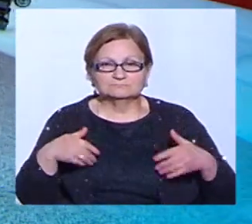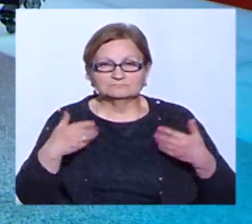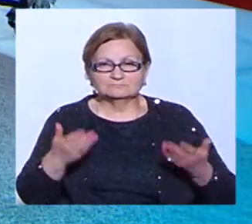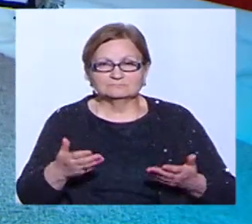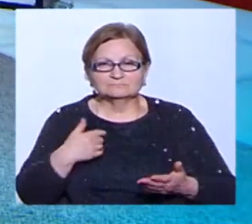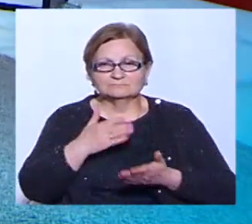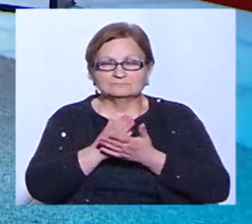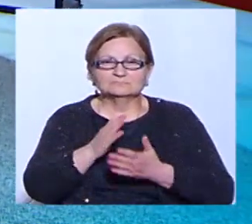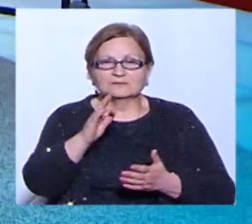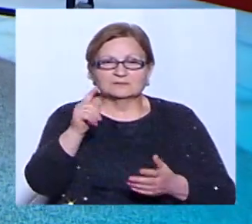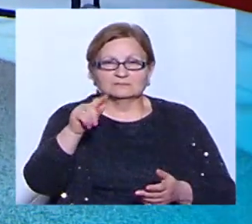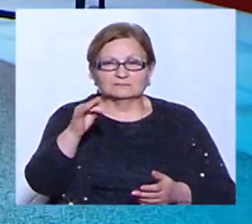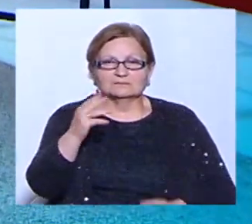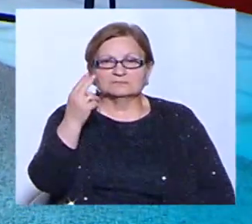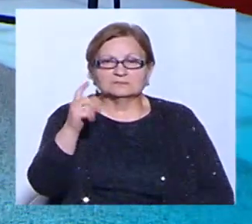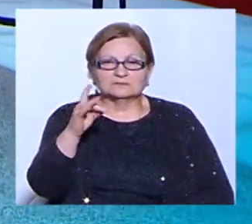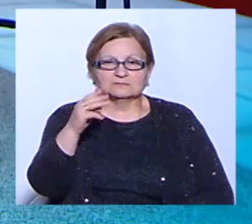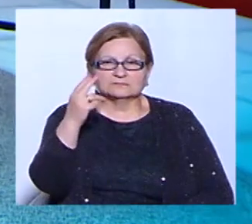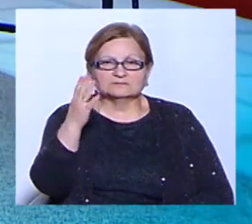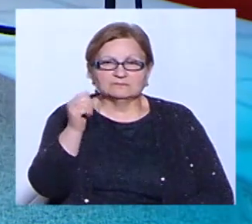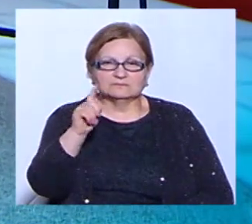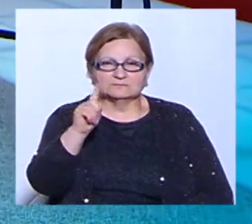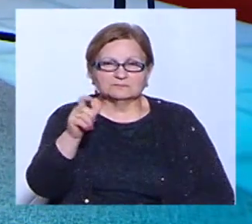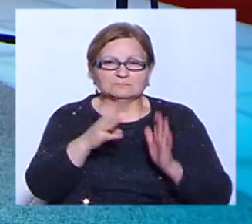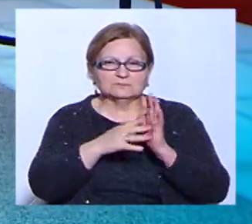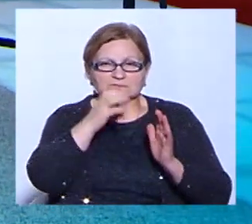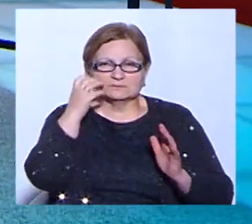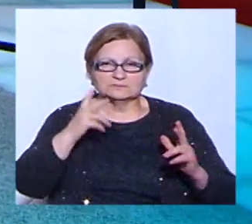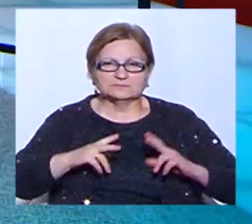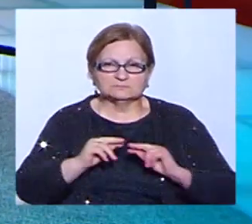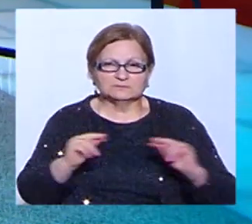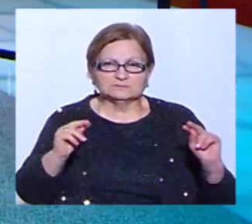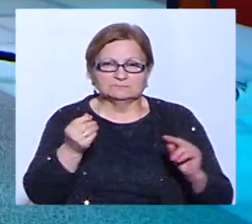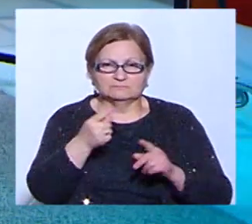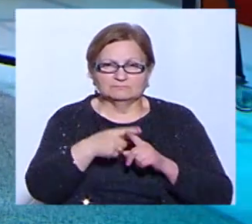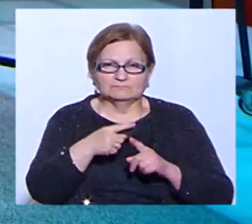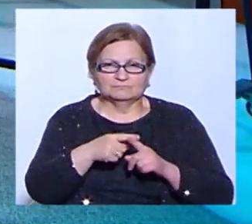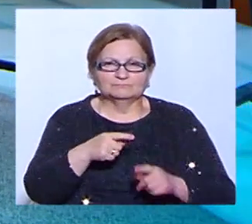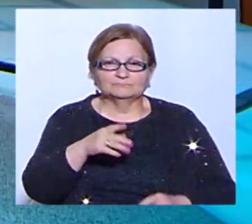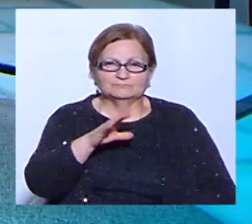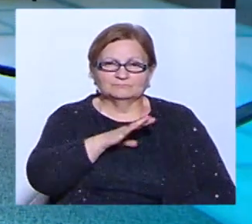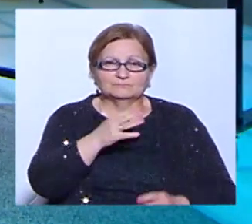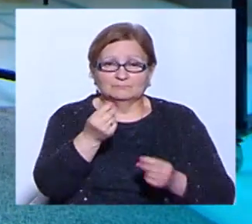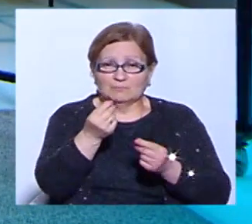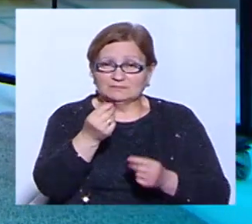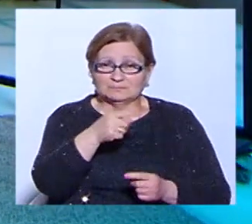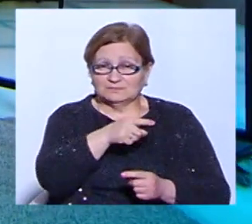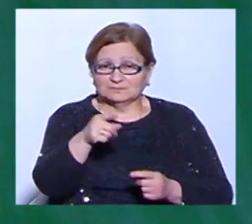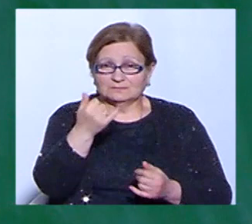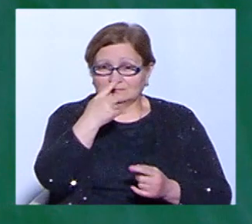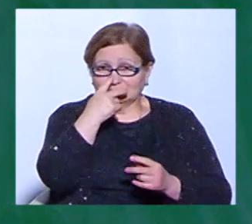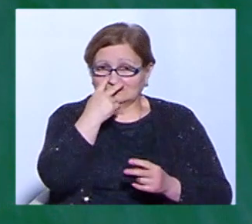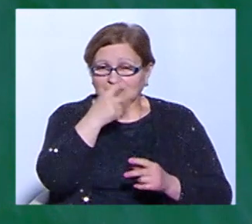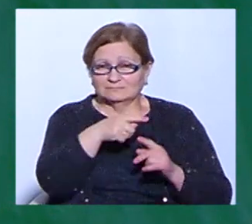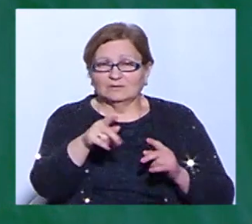მოგესალმებით, მე ვარ ქეთი ცერცვაძე, მეშვიდე კლასის მათემატიკის მასწავლებელი. იმედი მაქვს მიმდინარე ტელე გადაცემების ფარგლებში მათემატიკა თქვენთვის ისეთივე